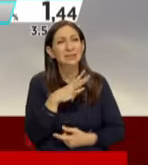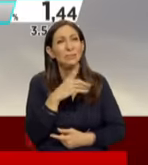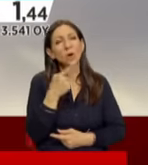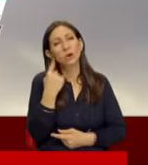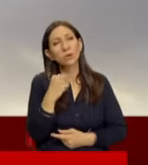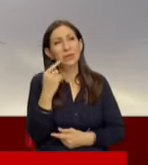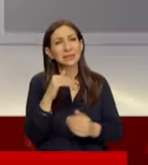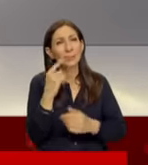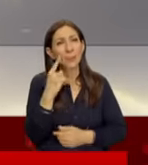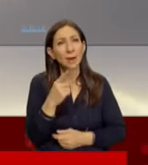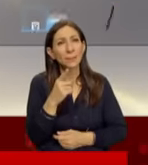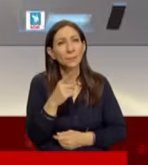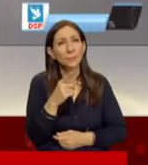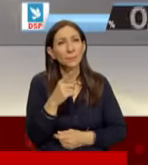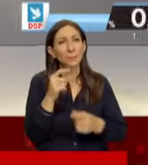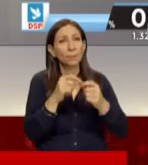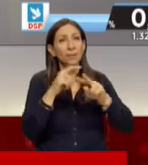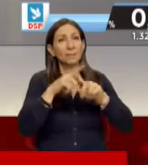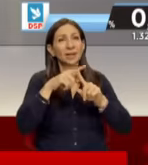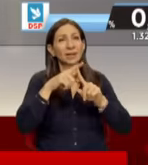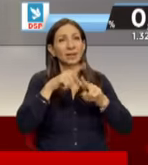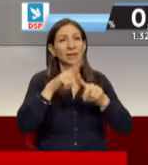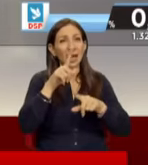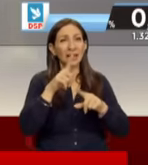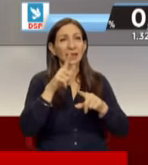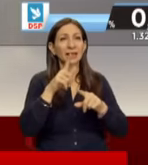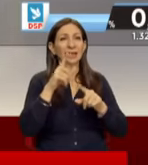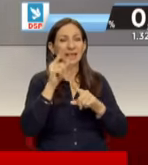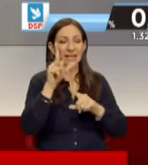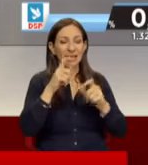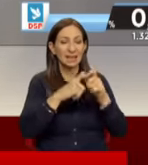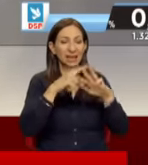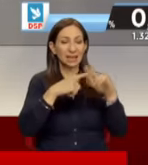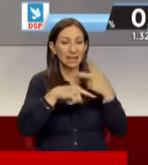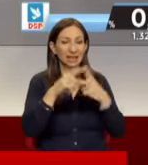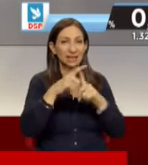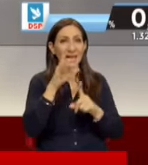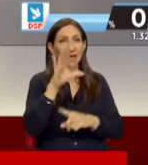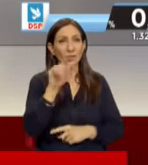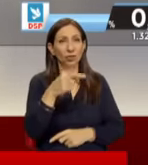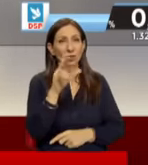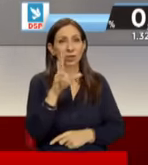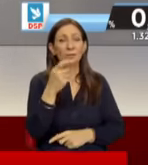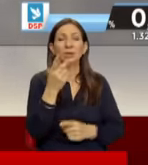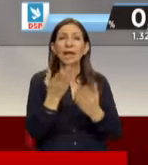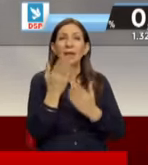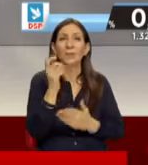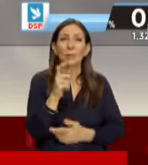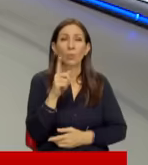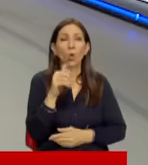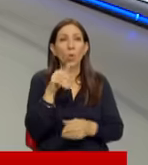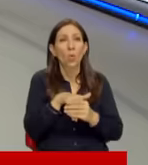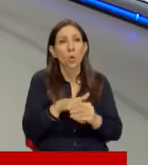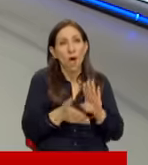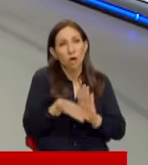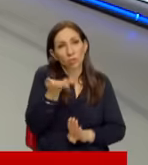bakalım. Bir önceki seçime de gelelim. Battal İlgez'de %51,36. Şimdi burayı değerlendirelim. Ne dersiniz? Oylar